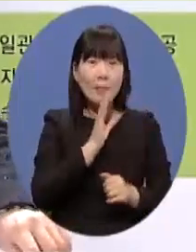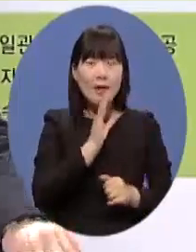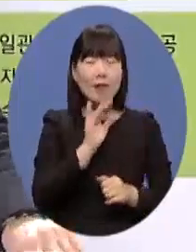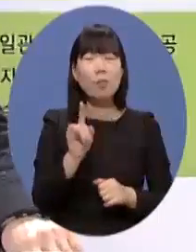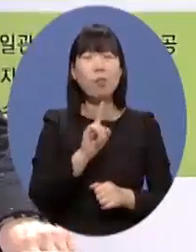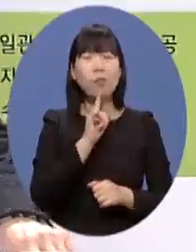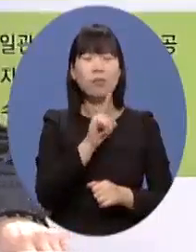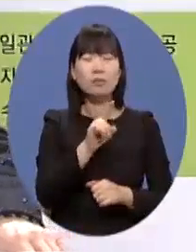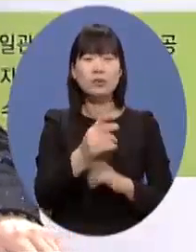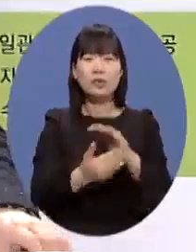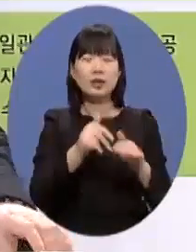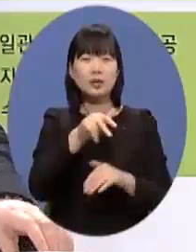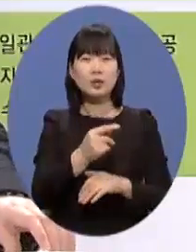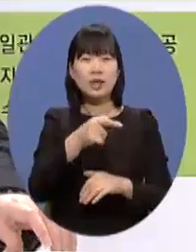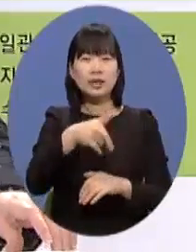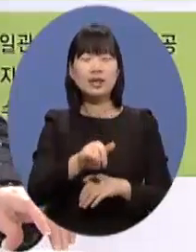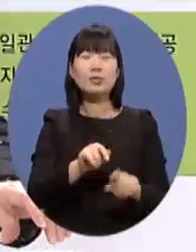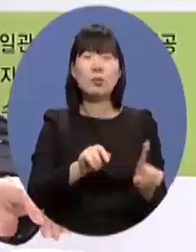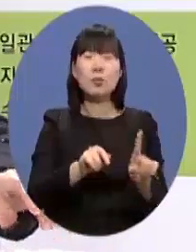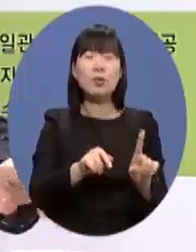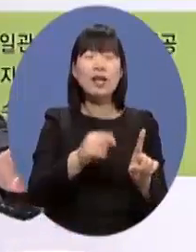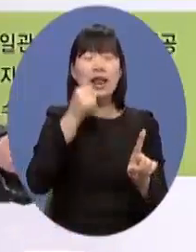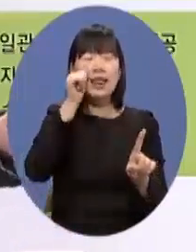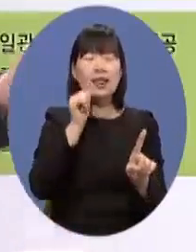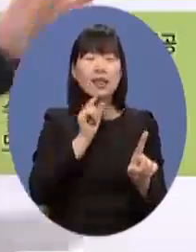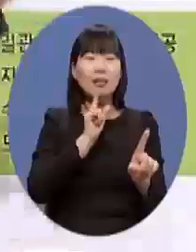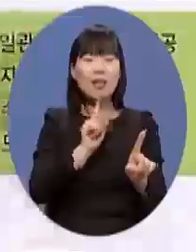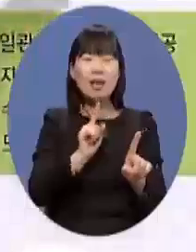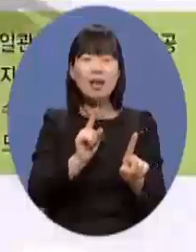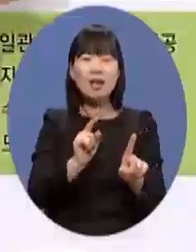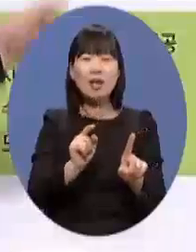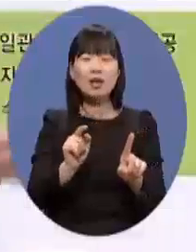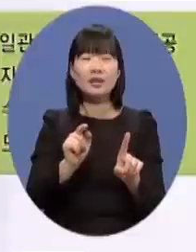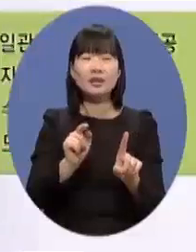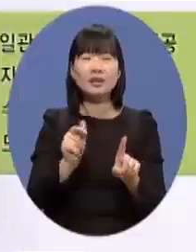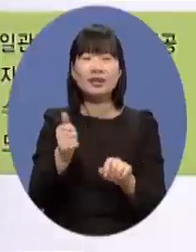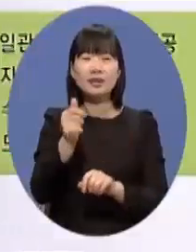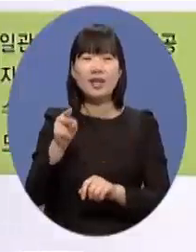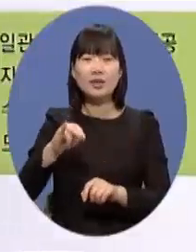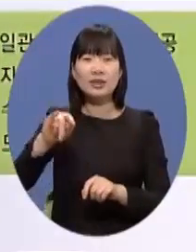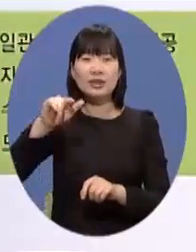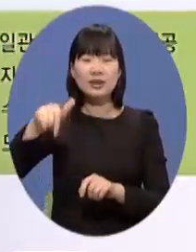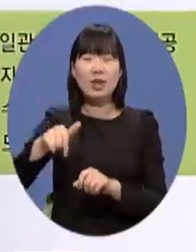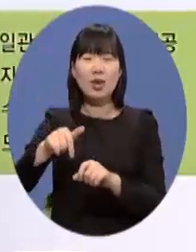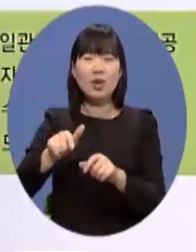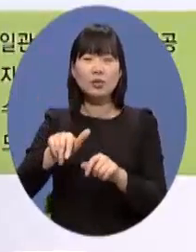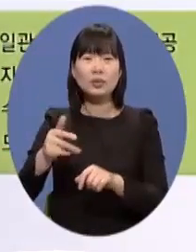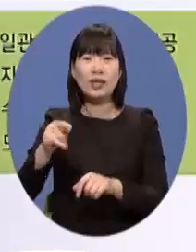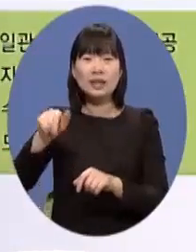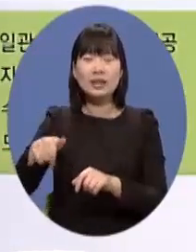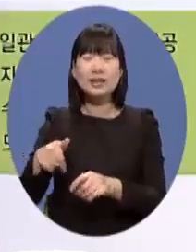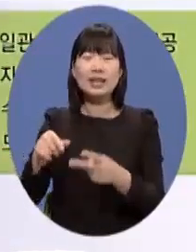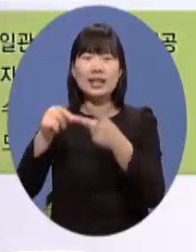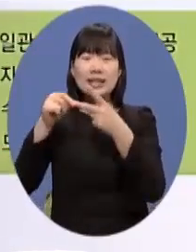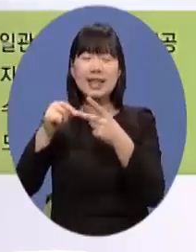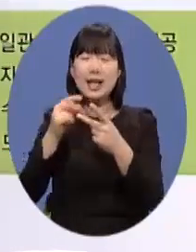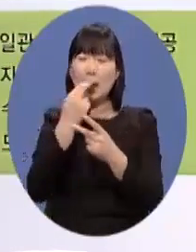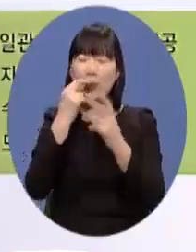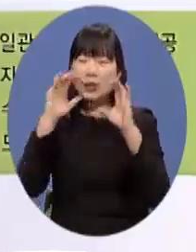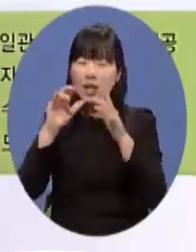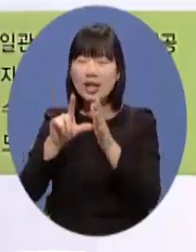뭐라 그래요. 전조작기를 제1의 사춘기라고 하고 또 형식적 조작기를 제2의 유아기라고 하는 이유가